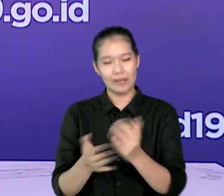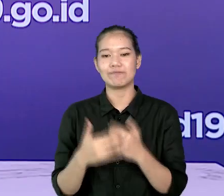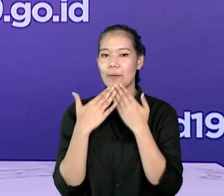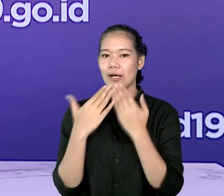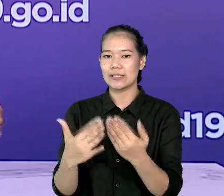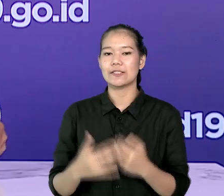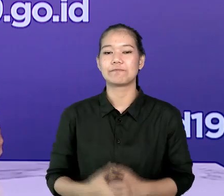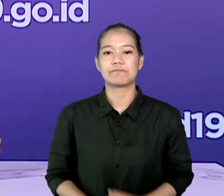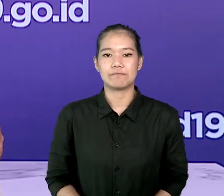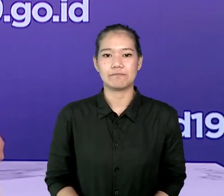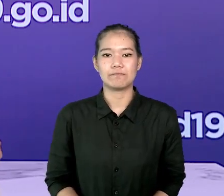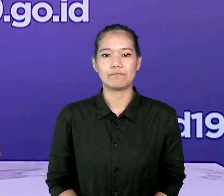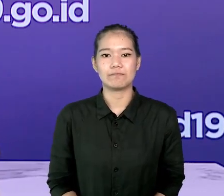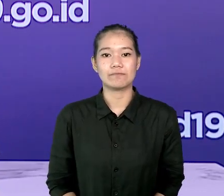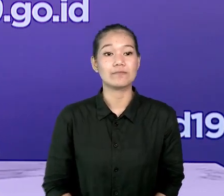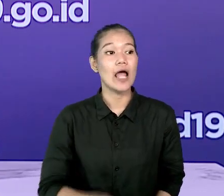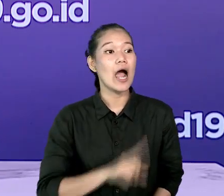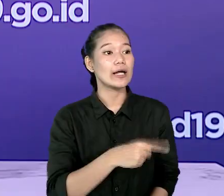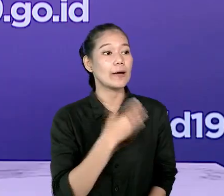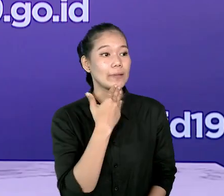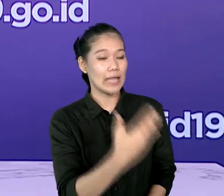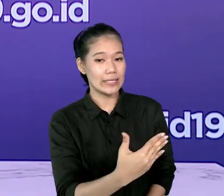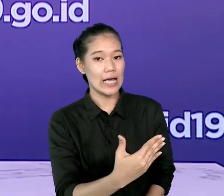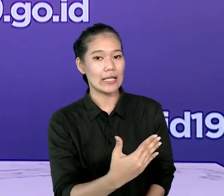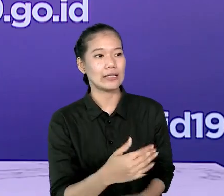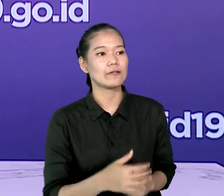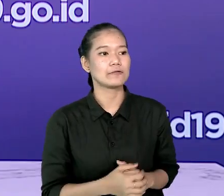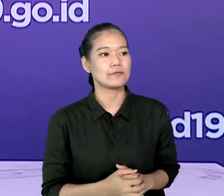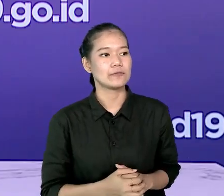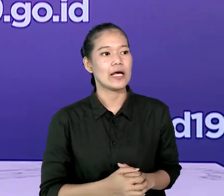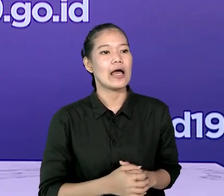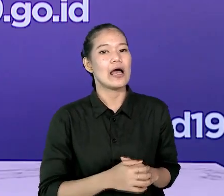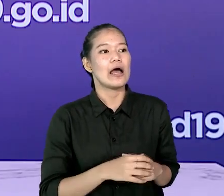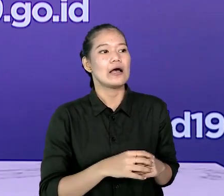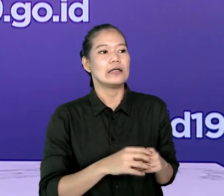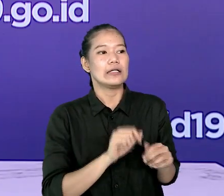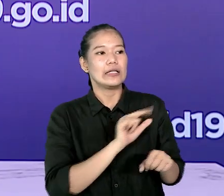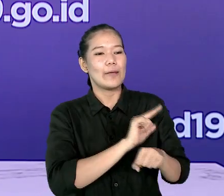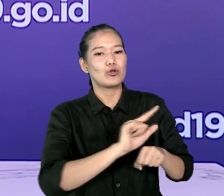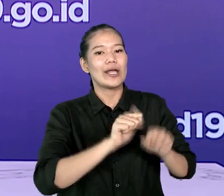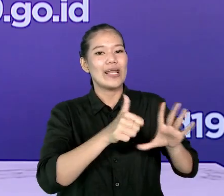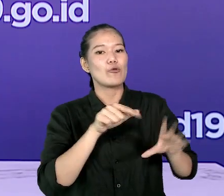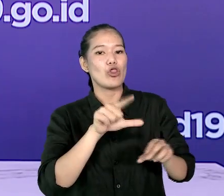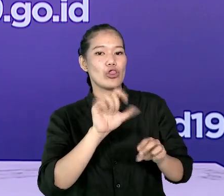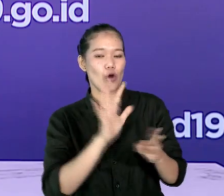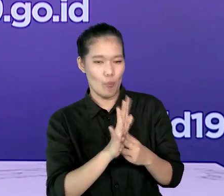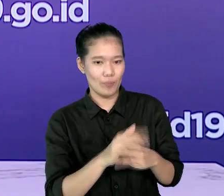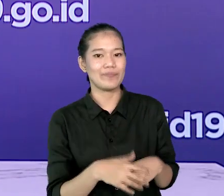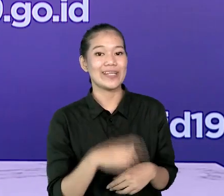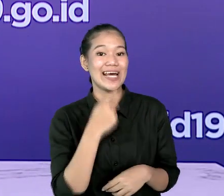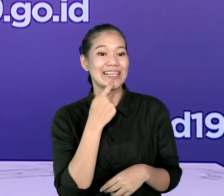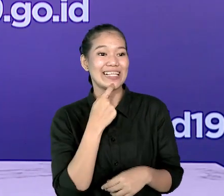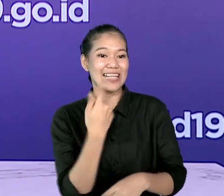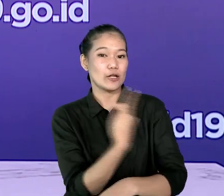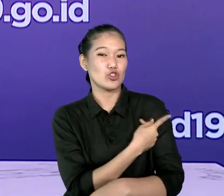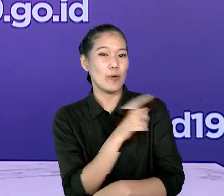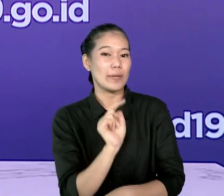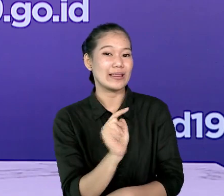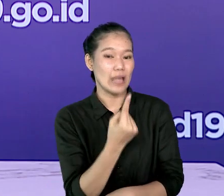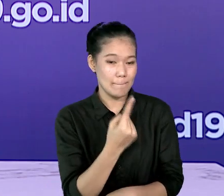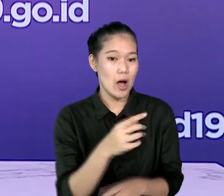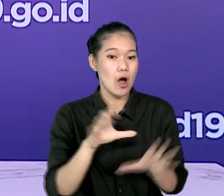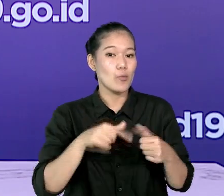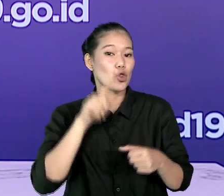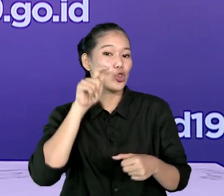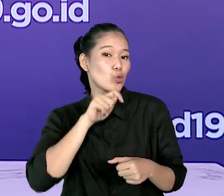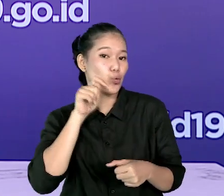kasih. Ada pertanyaan Prof dari Fitri, liputan6.com. Cakupan vaksinasi dosis pertama dan vaksinasi